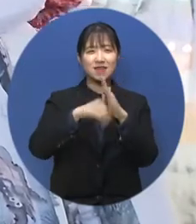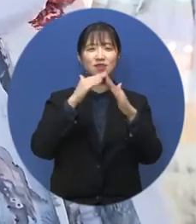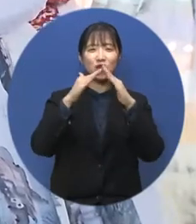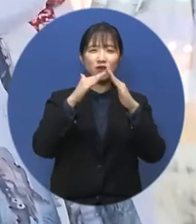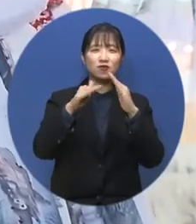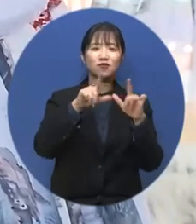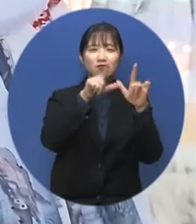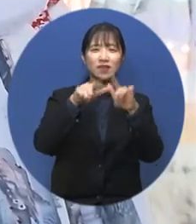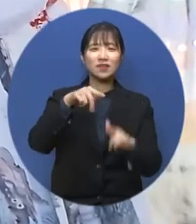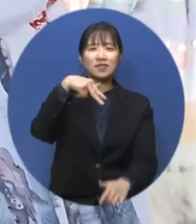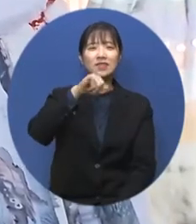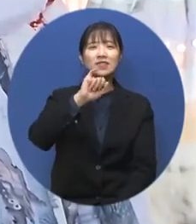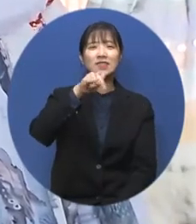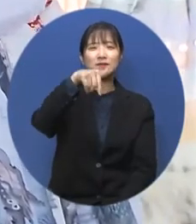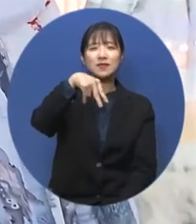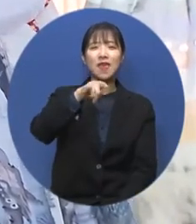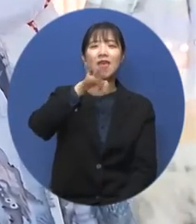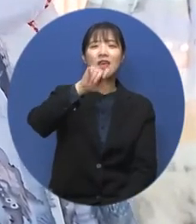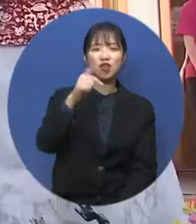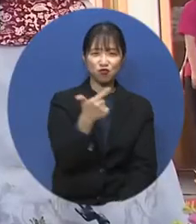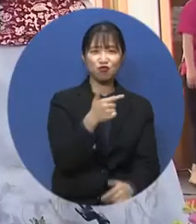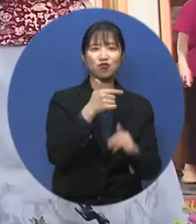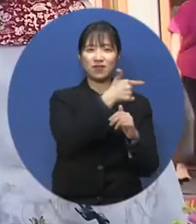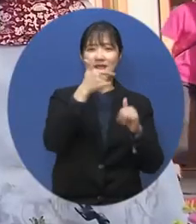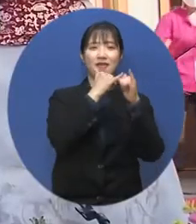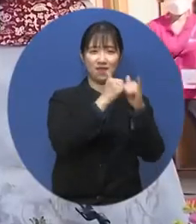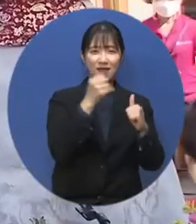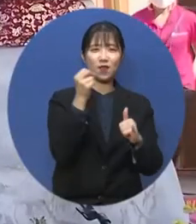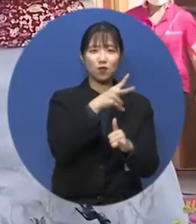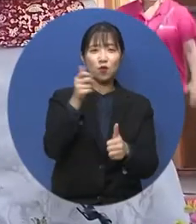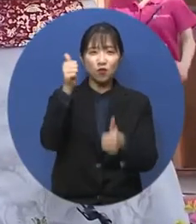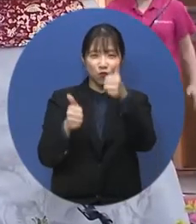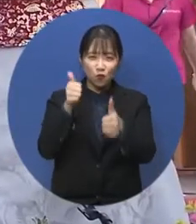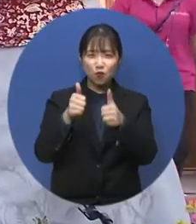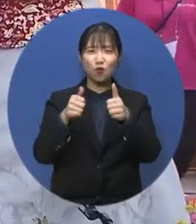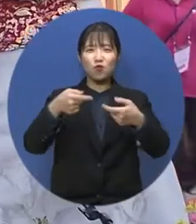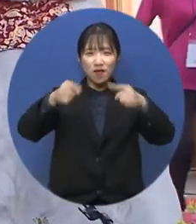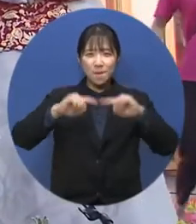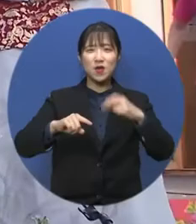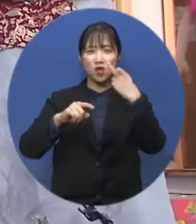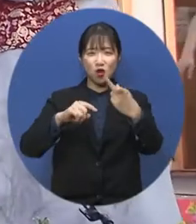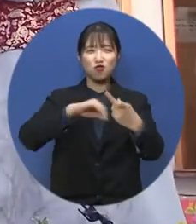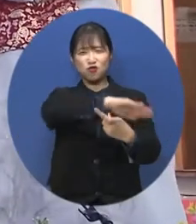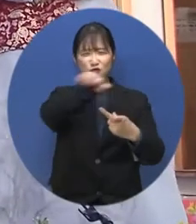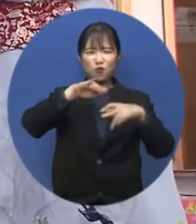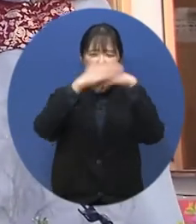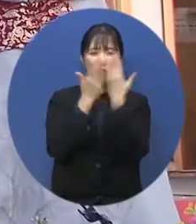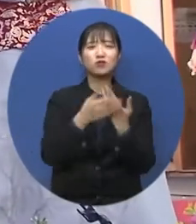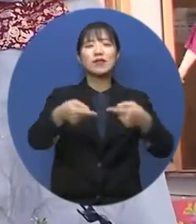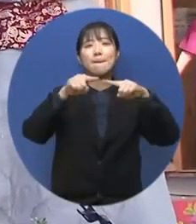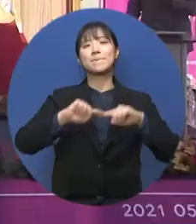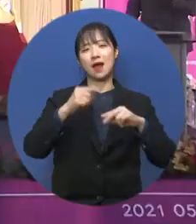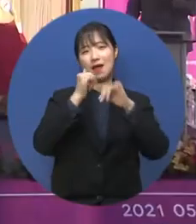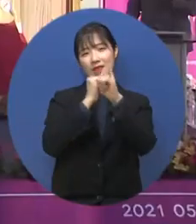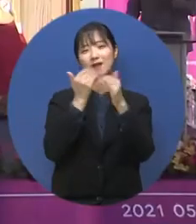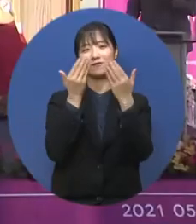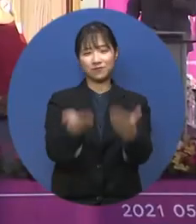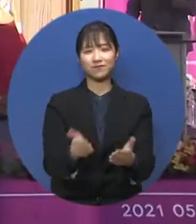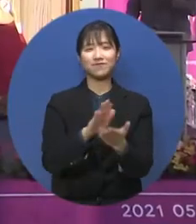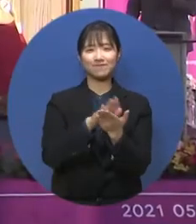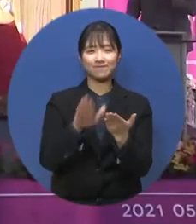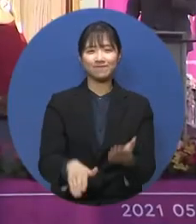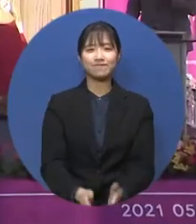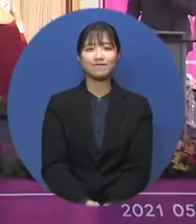사는 김채윤 씨가 대상을 수상했고 본선 진출자 전원에게는 참가상이 주어졌습니다. 지금까지